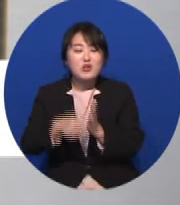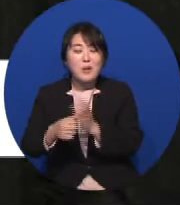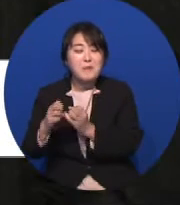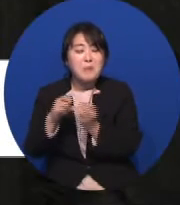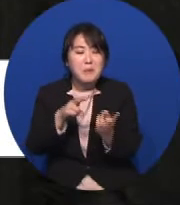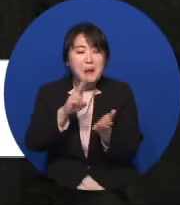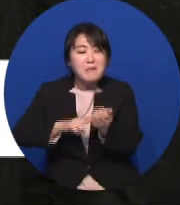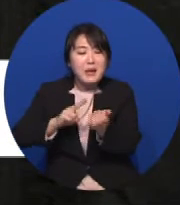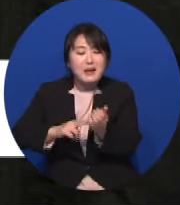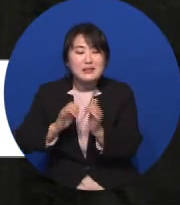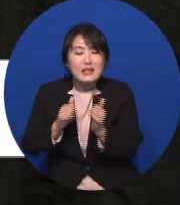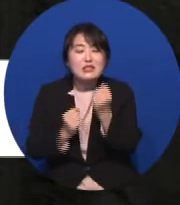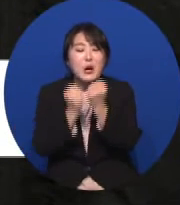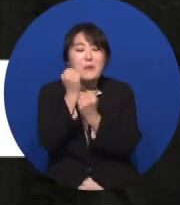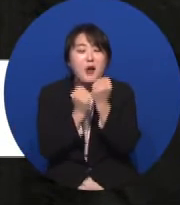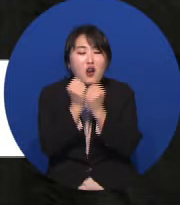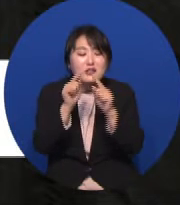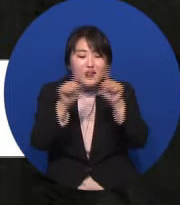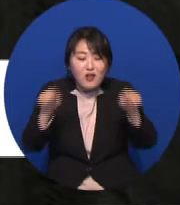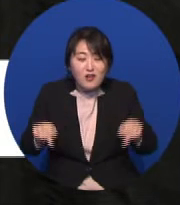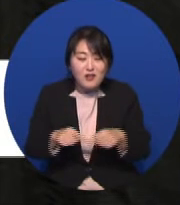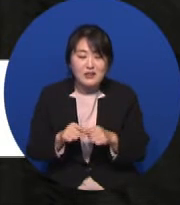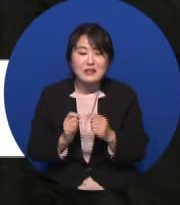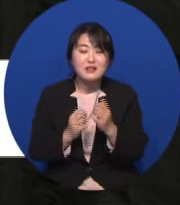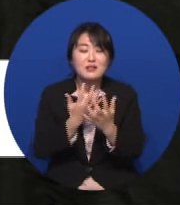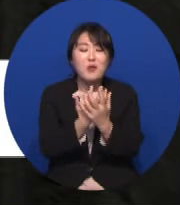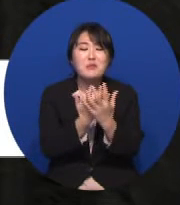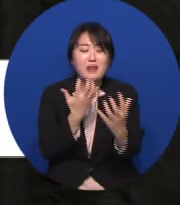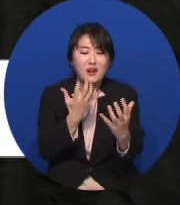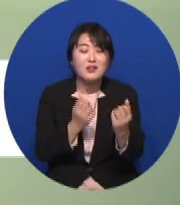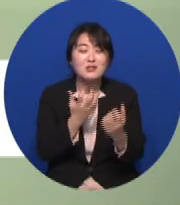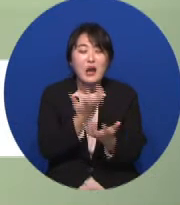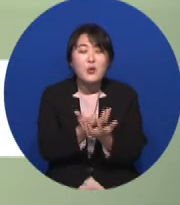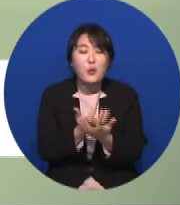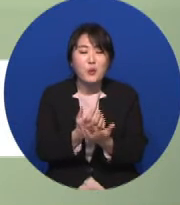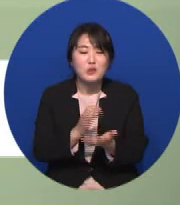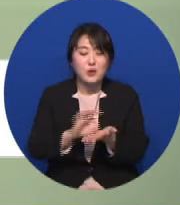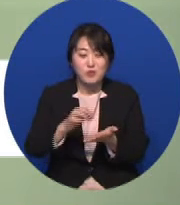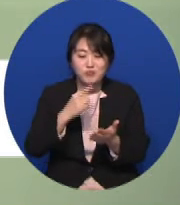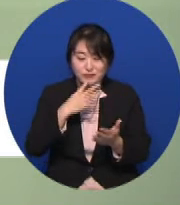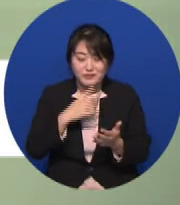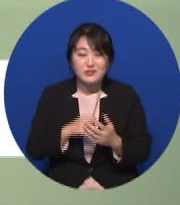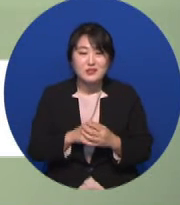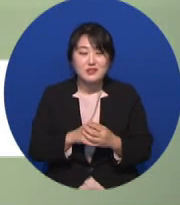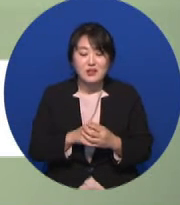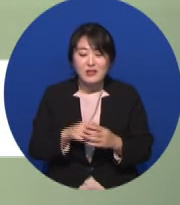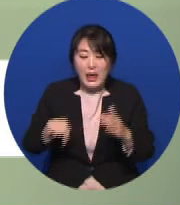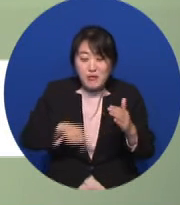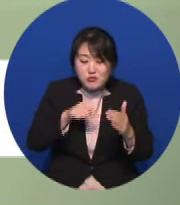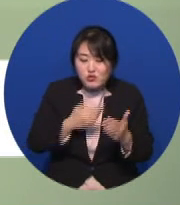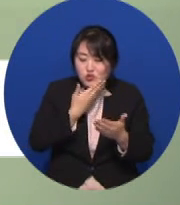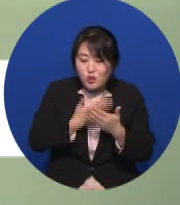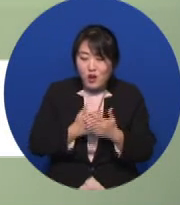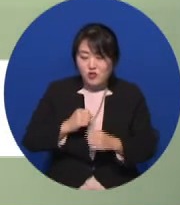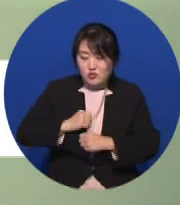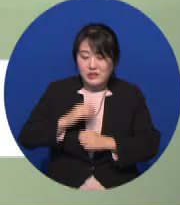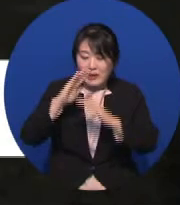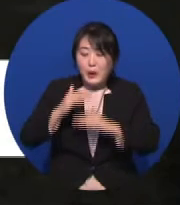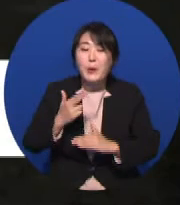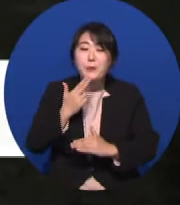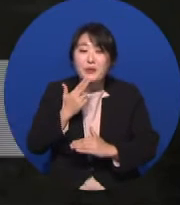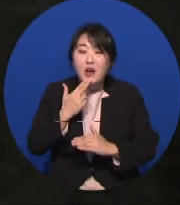상용 장비에 대한 설명 서로 세미나 자료로 활용한 것이었으며 내부 정보를 포함한 군 관련 내용은 없으나